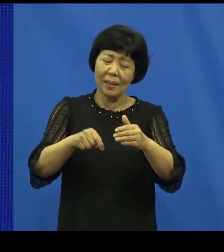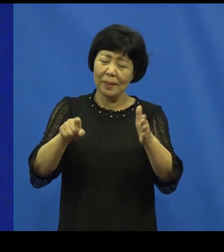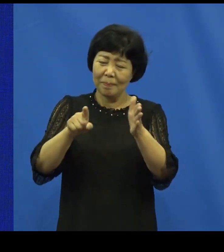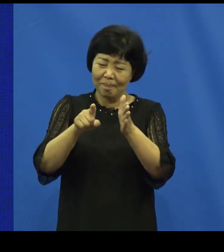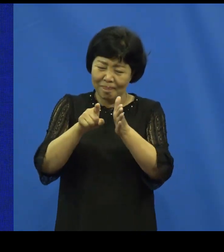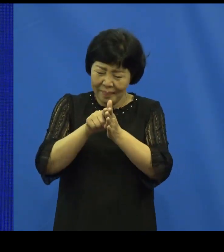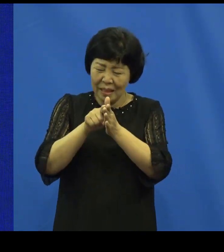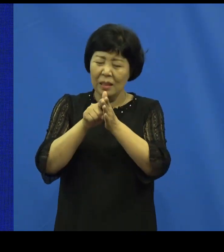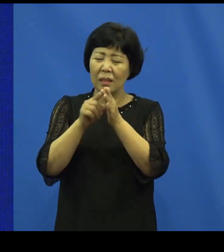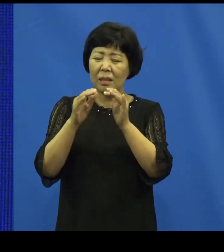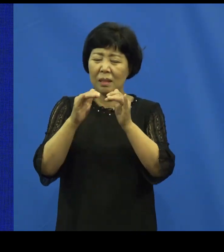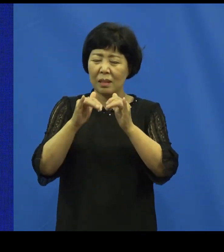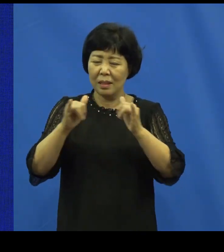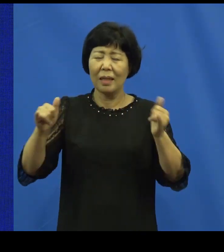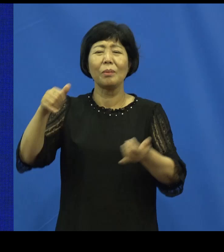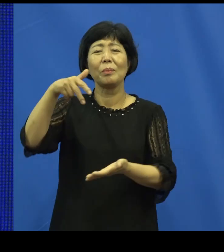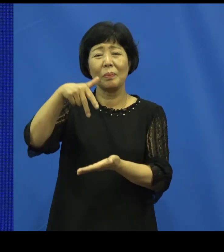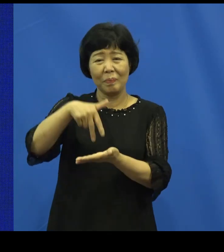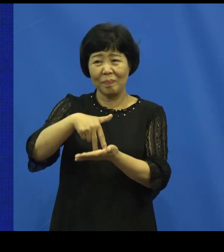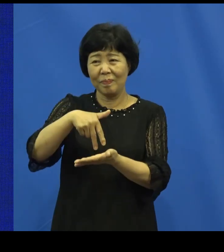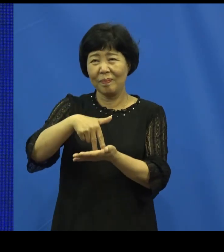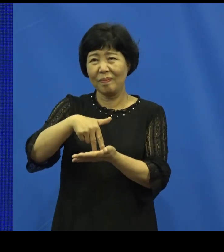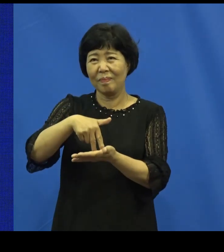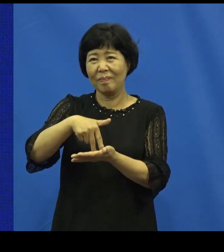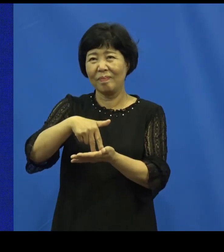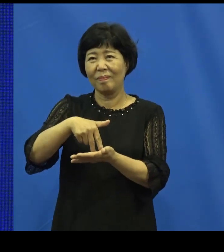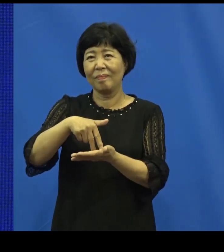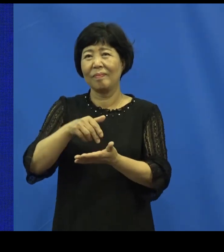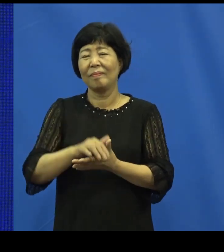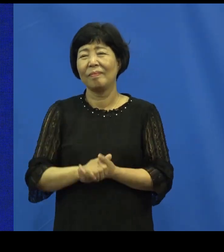신자의 그 자리를 지켜내기 위해서